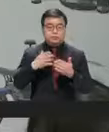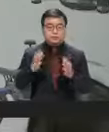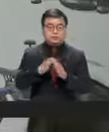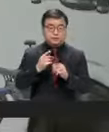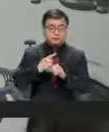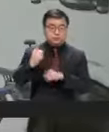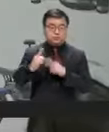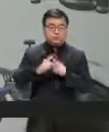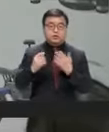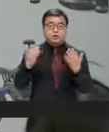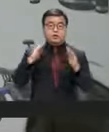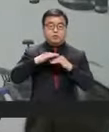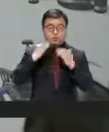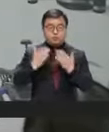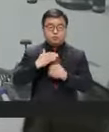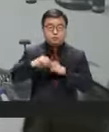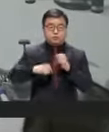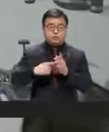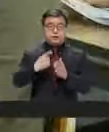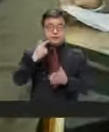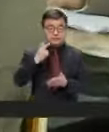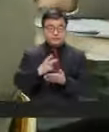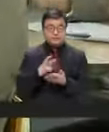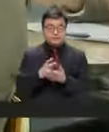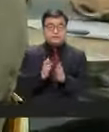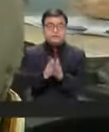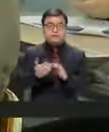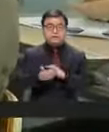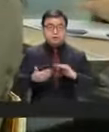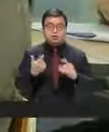자유학기제 전면 시행에 앞서 이 같은 진로체험 버스를